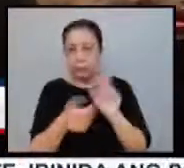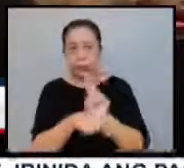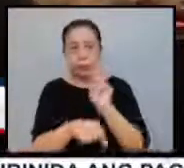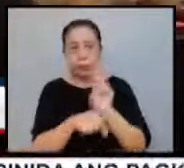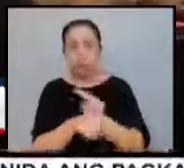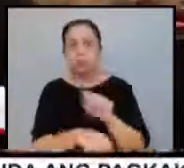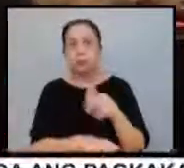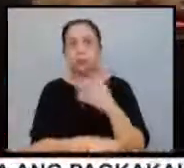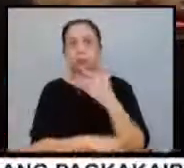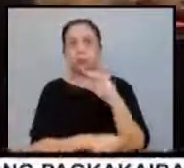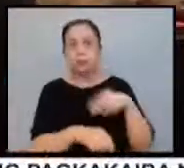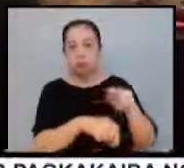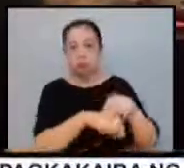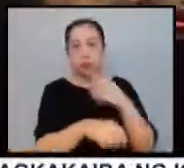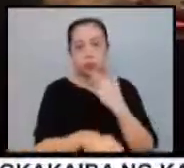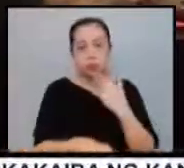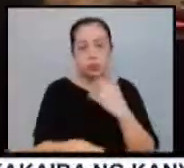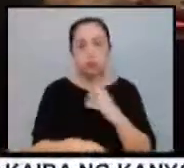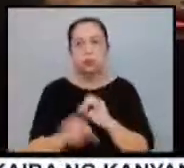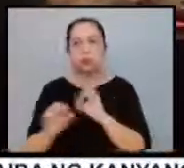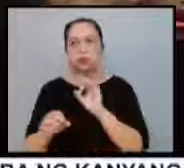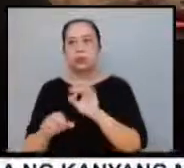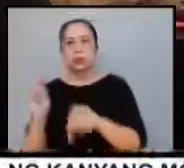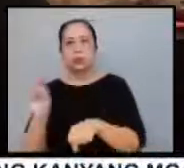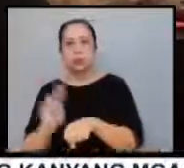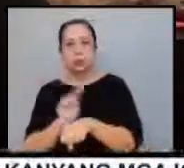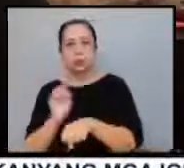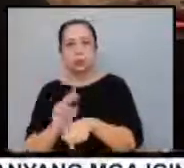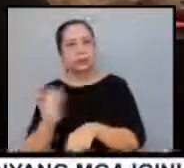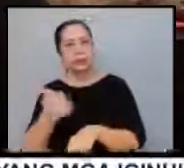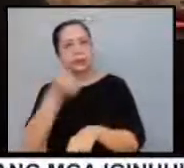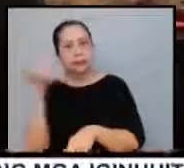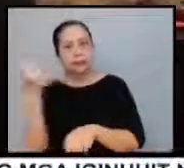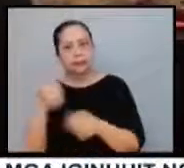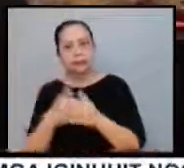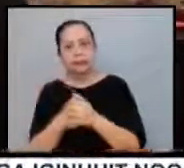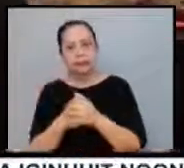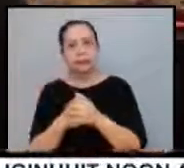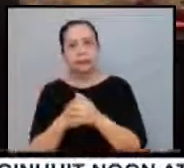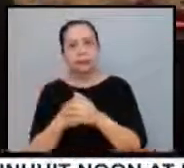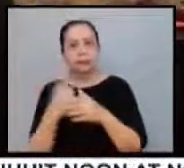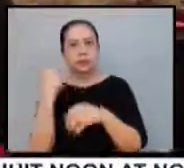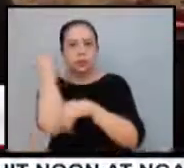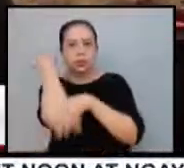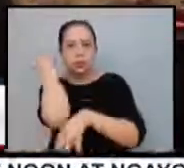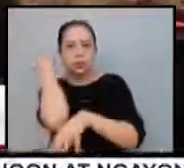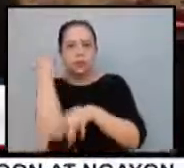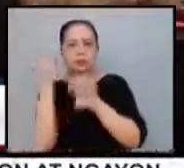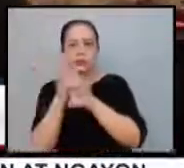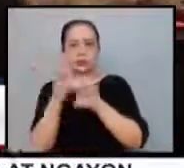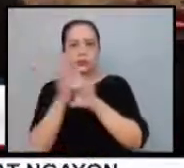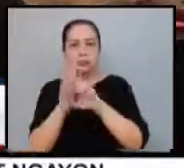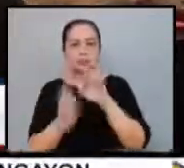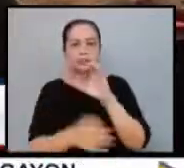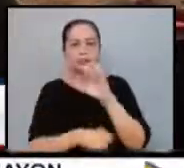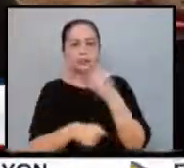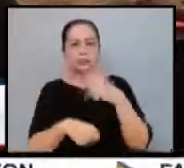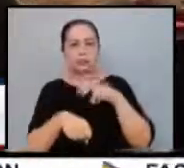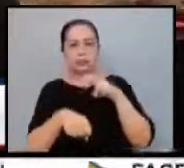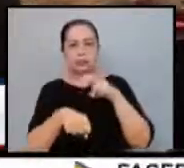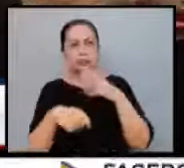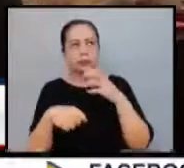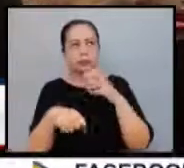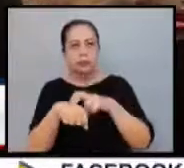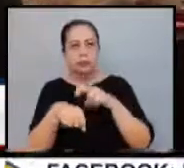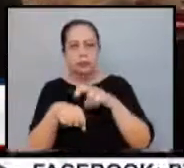kung kami ay gagamit ng mga root crops, like for example ng kalabasa at iba pang mga